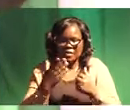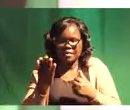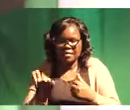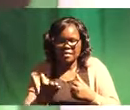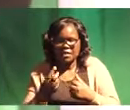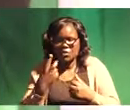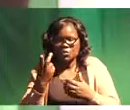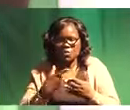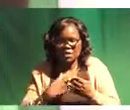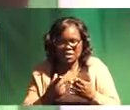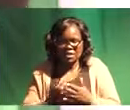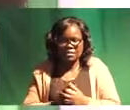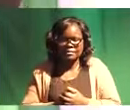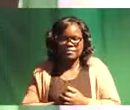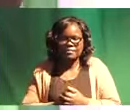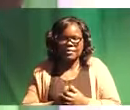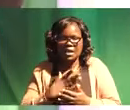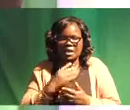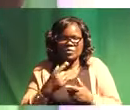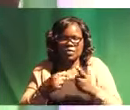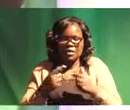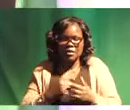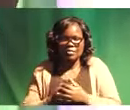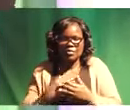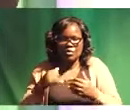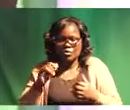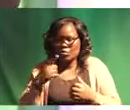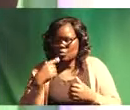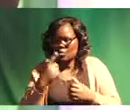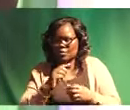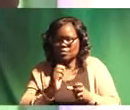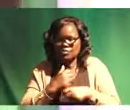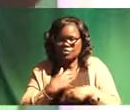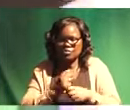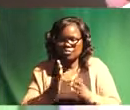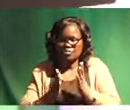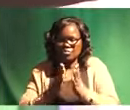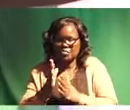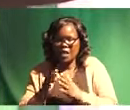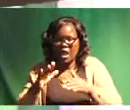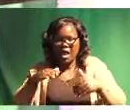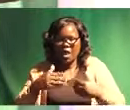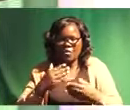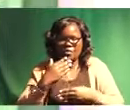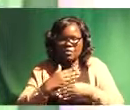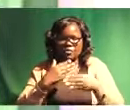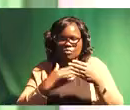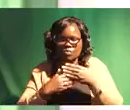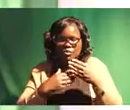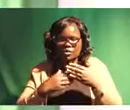in 2 weeks, na anakuja na wale ambao watakuja kupanga vile tutajenga